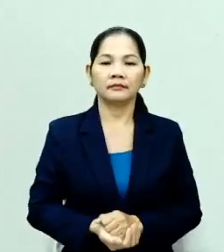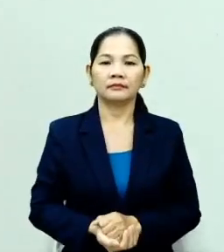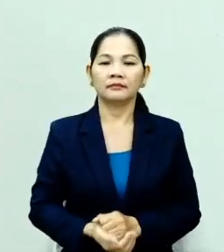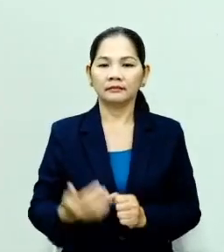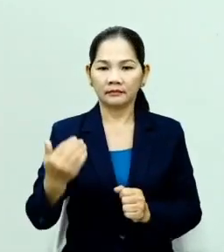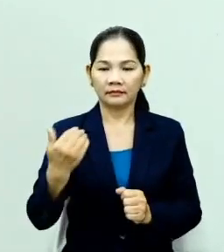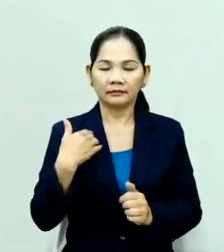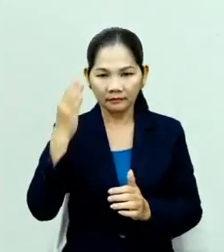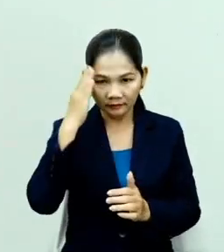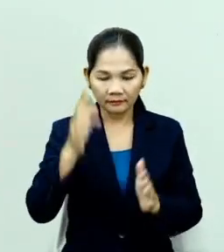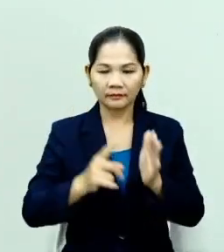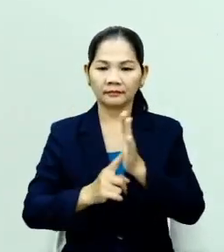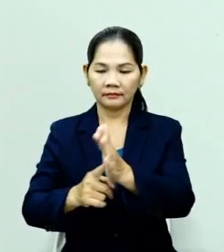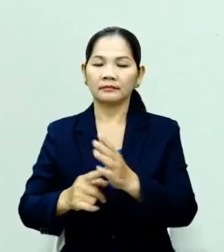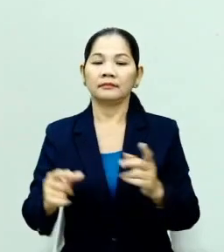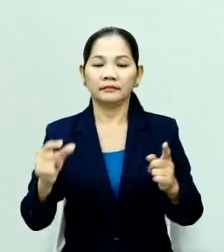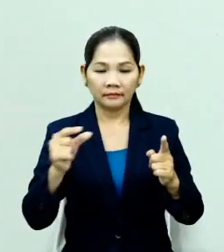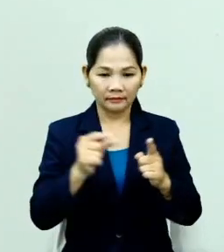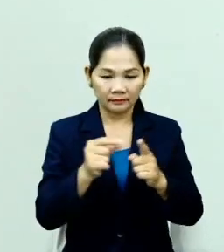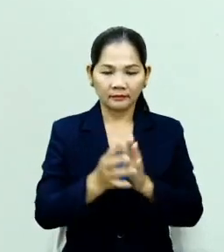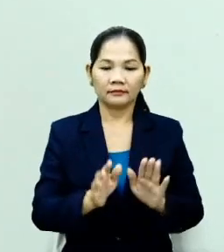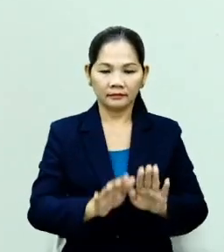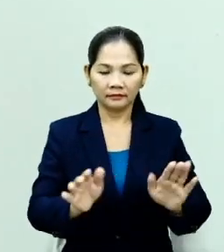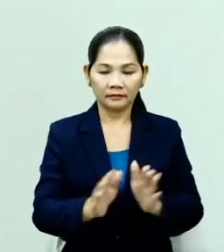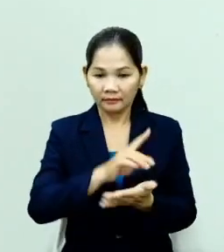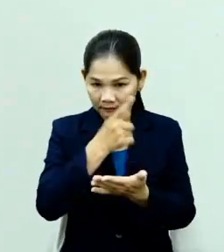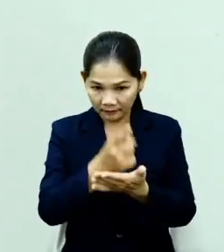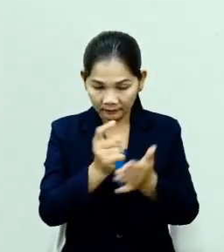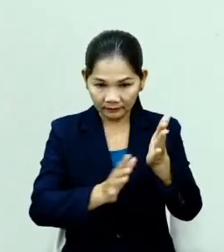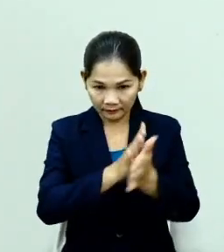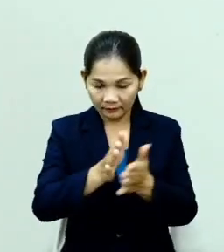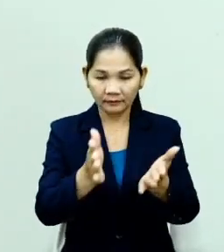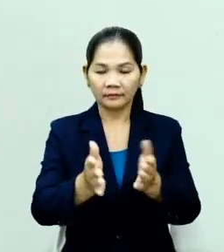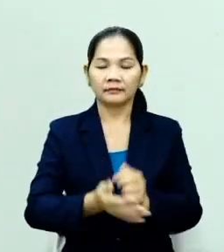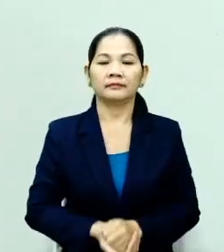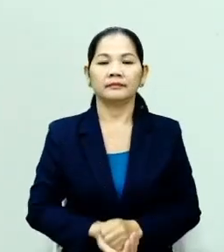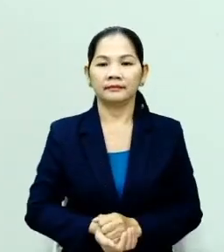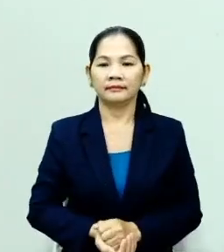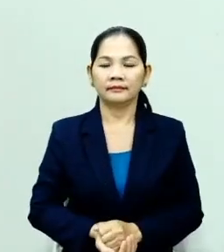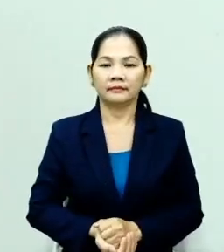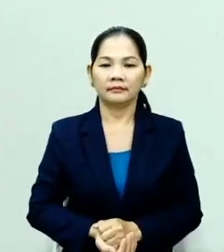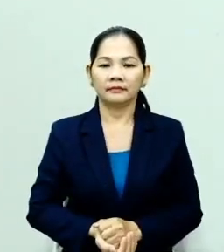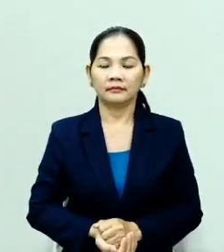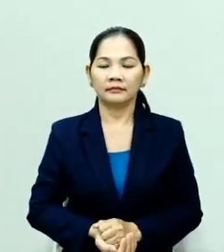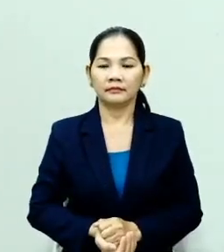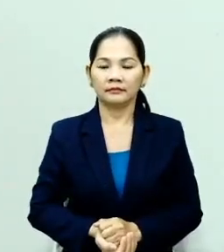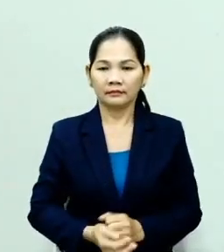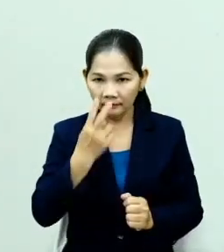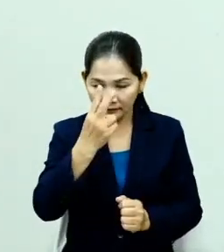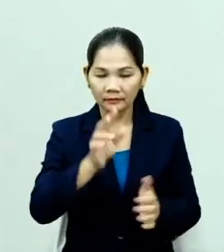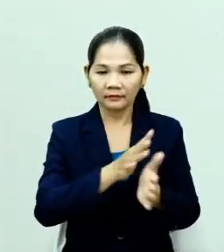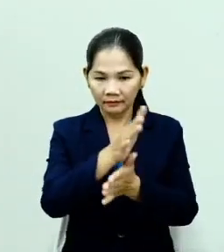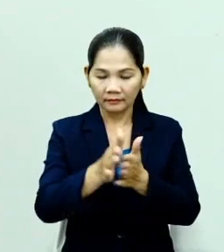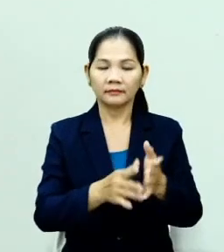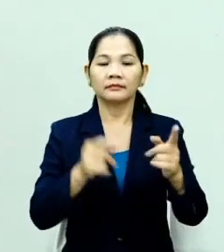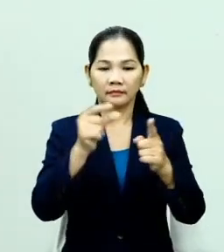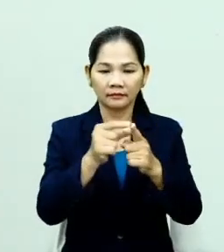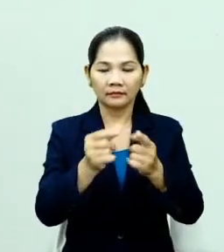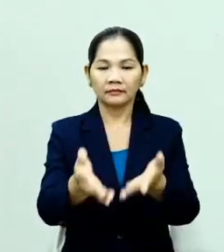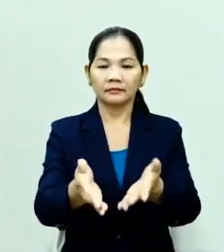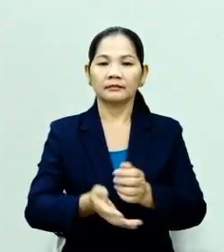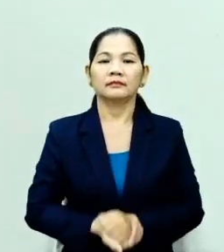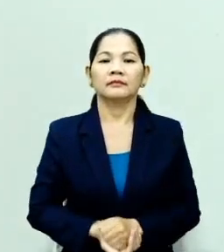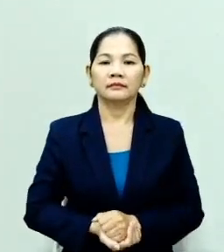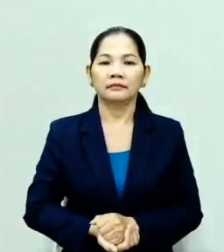chứ. Chà nè cô bằng hàng pi ạ. Chà con tặng ọc nè cho rụm an tặng ọc nè nè con. Chà ai lớp con chập đầm an. Chà pi nè an thăm mấy